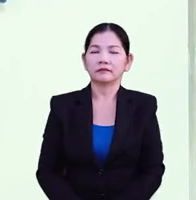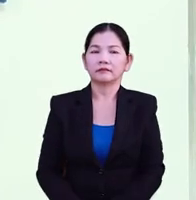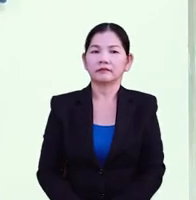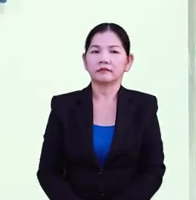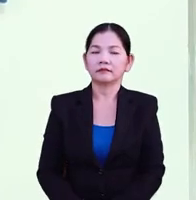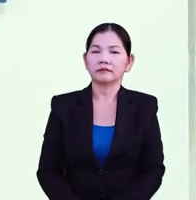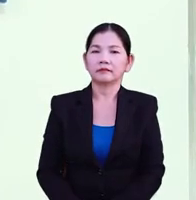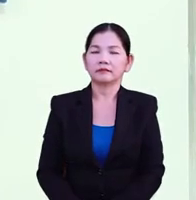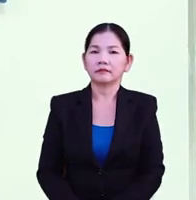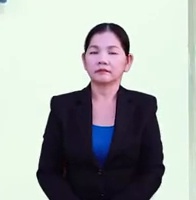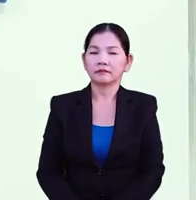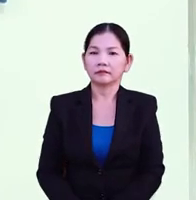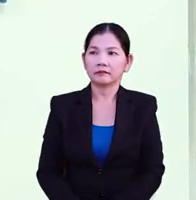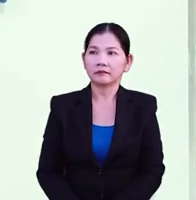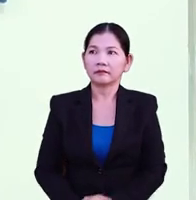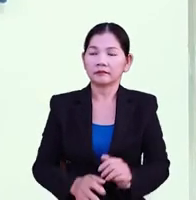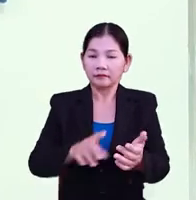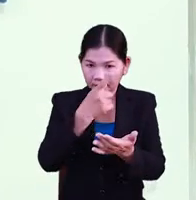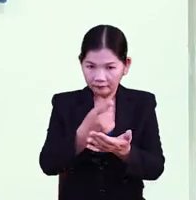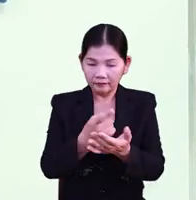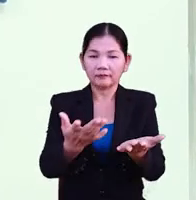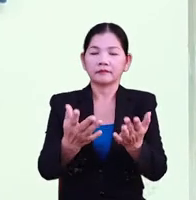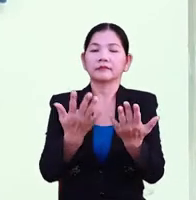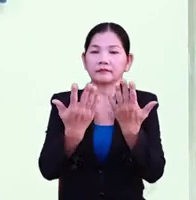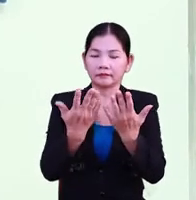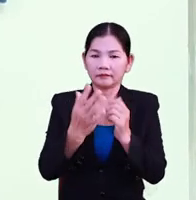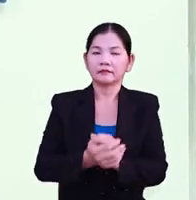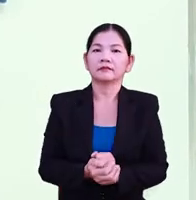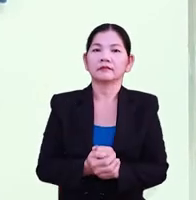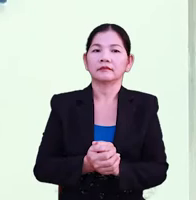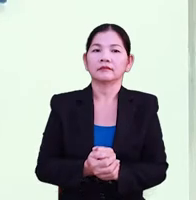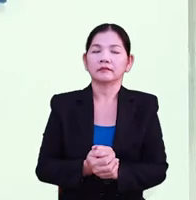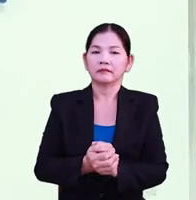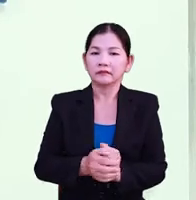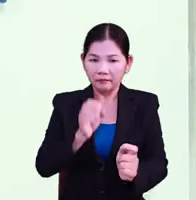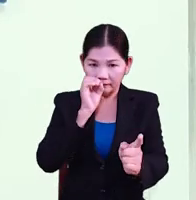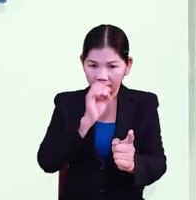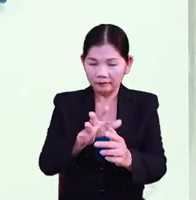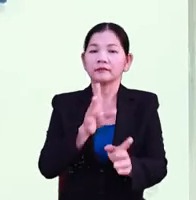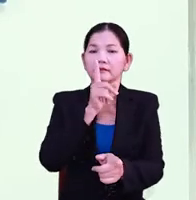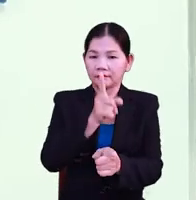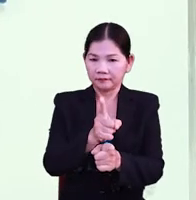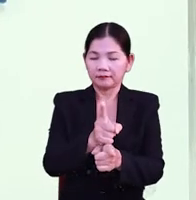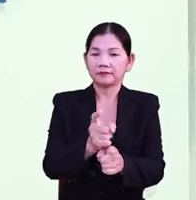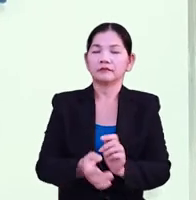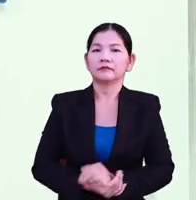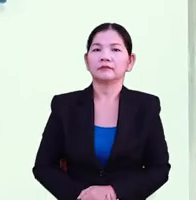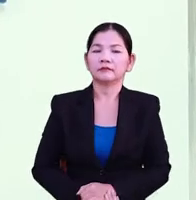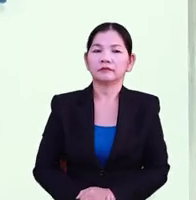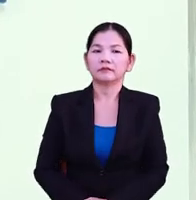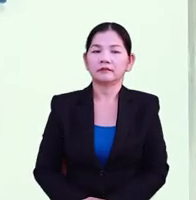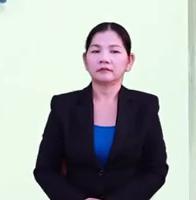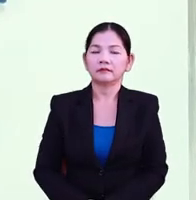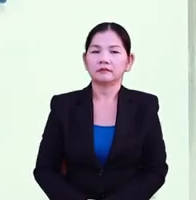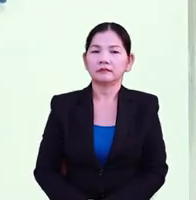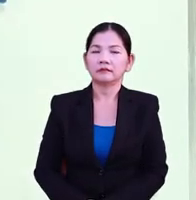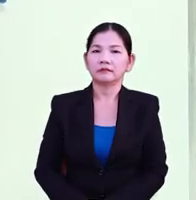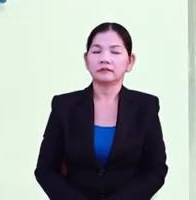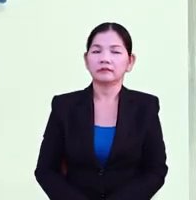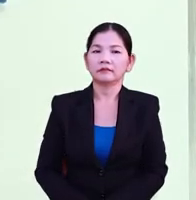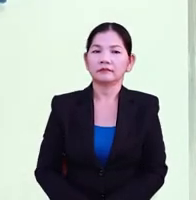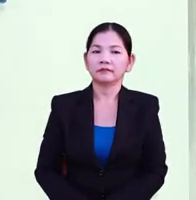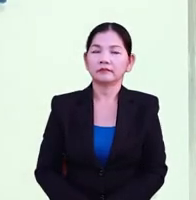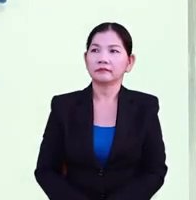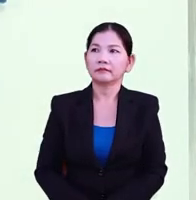จ้าต่อไอ้เลยดิโจรุ่มเตรียมตัวจมูกเนี่ยครูท่าตาก้อนปรับเนี่ยครูเตรมเตร์ได้หรือเตะจ้าต่อ